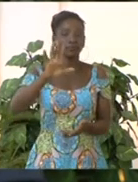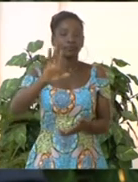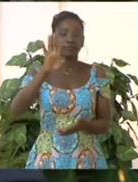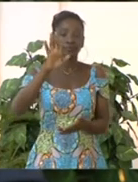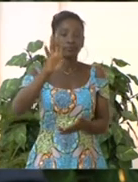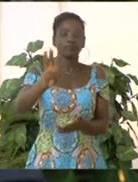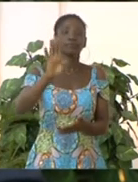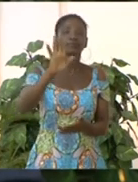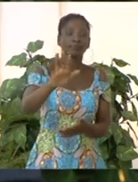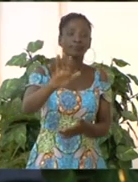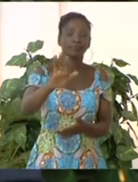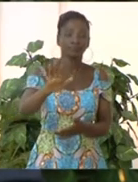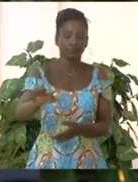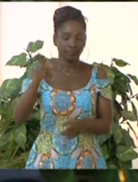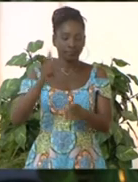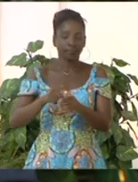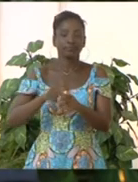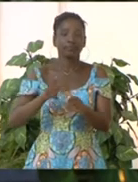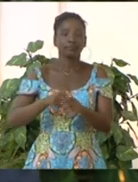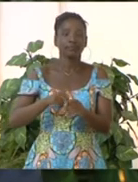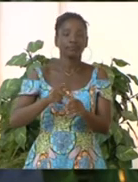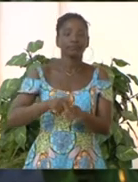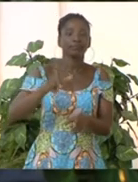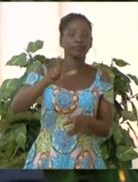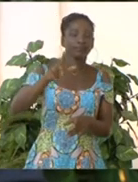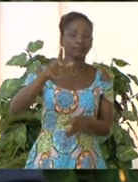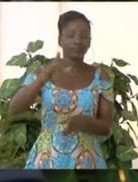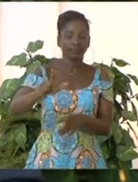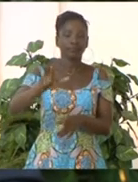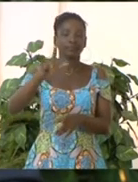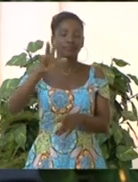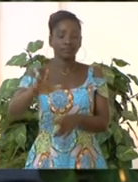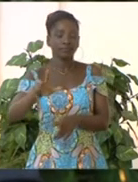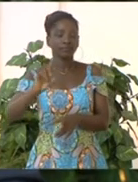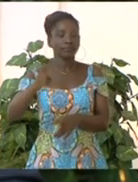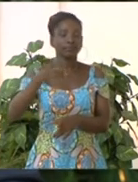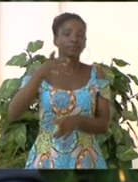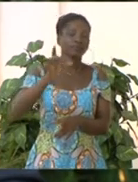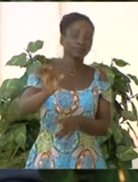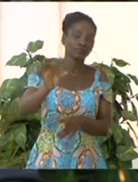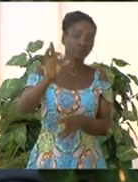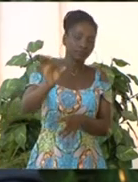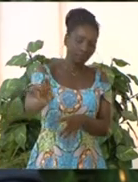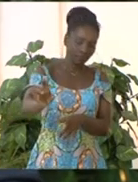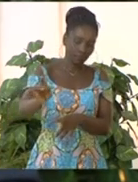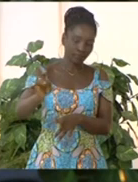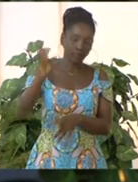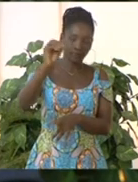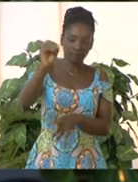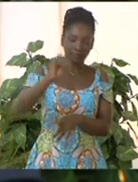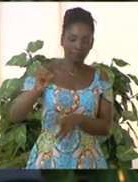vers 3,98 pour cent bulletins nuls 1291